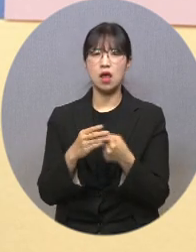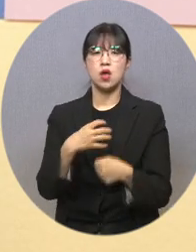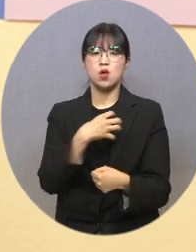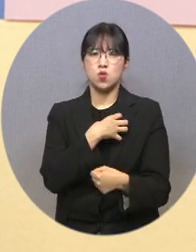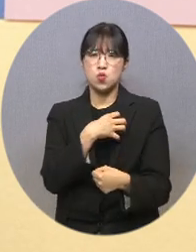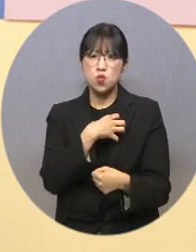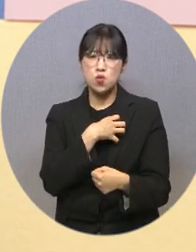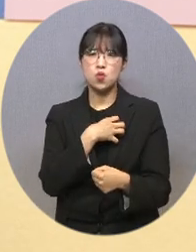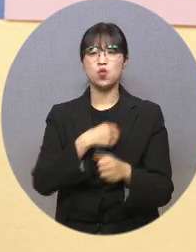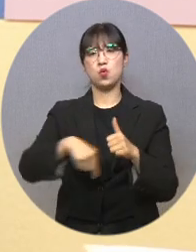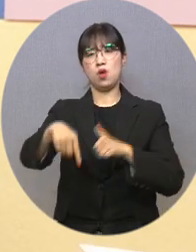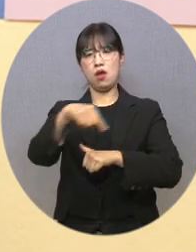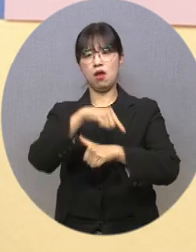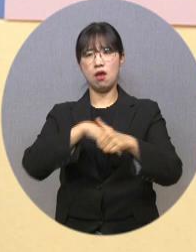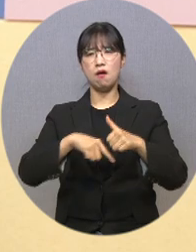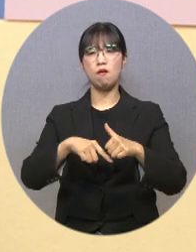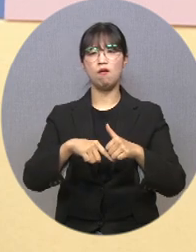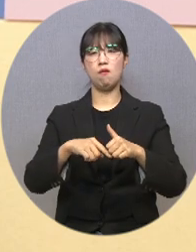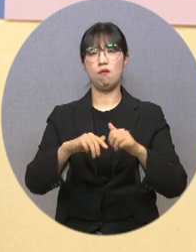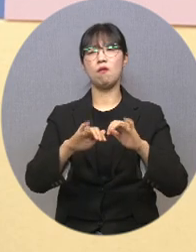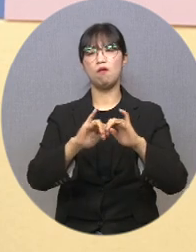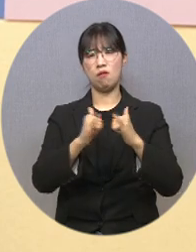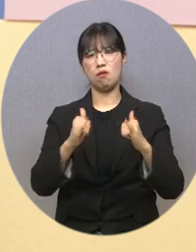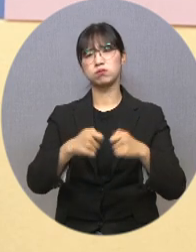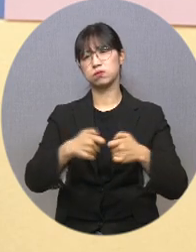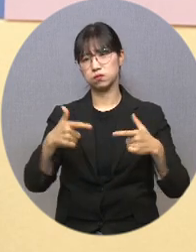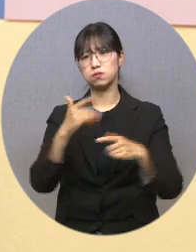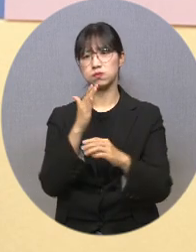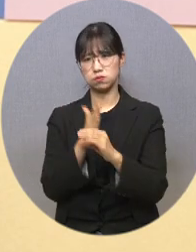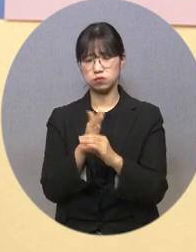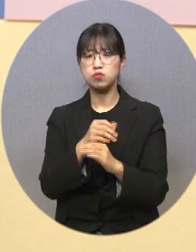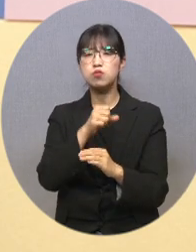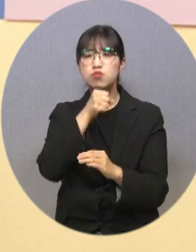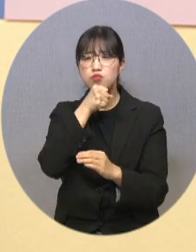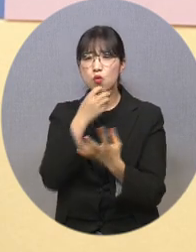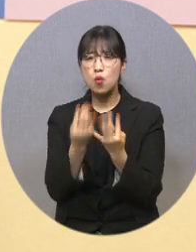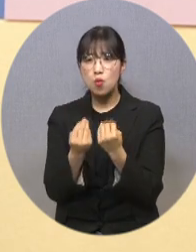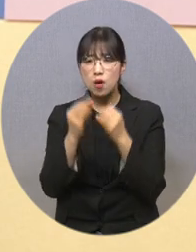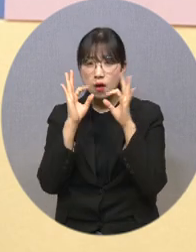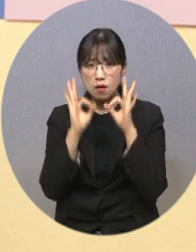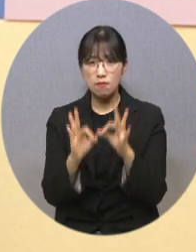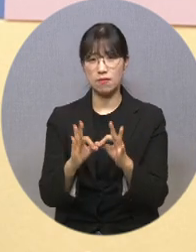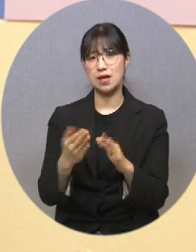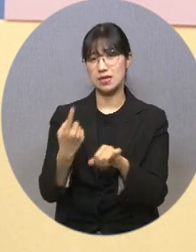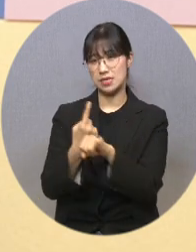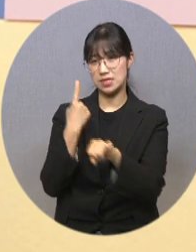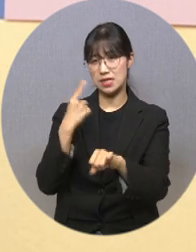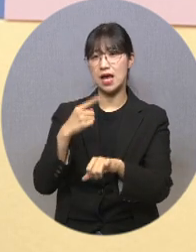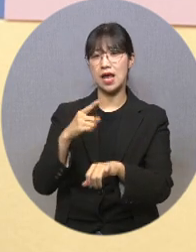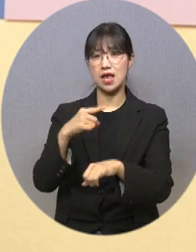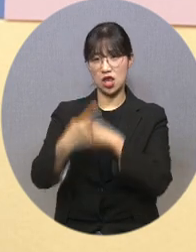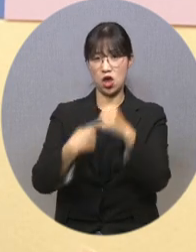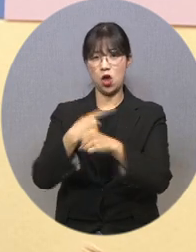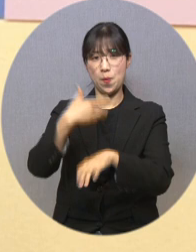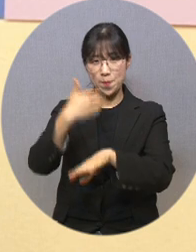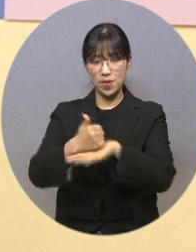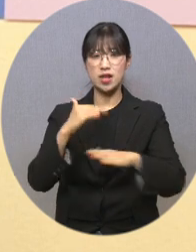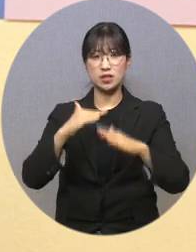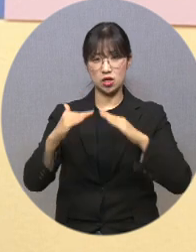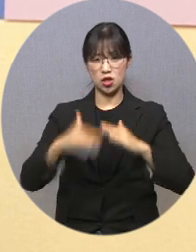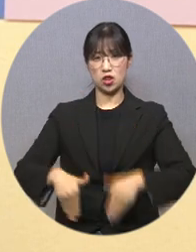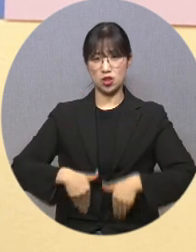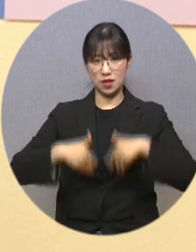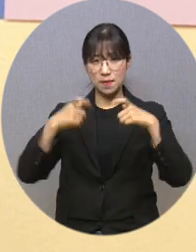이제 늘어나고 있습니다. 그래서 제가 통계를 한번 살펴봤더니 지난해 연말 기준으로 우리 전남도